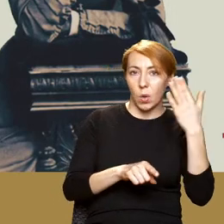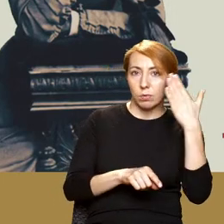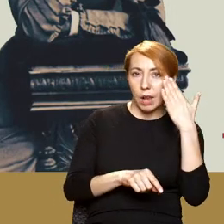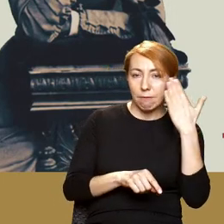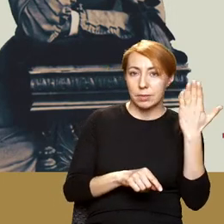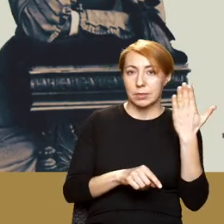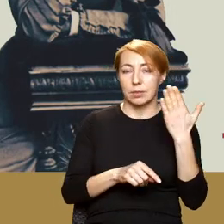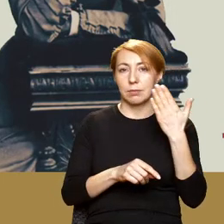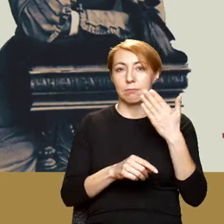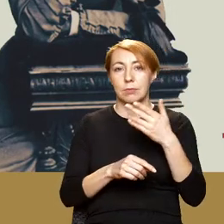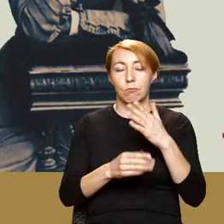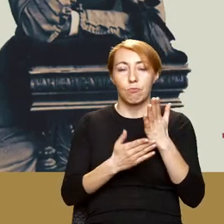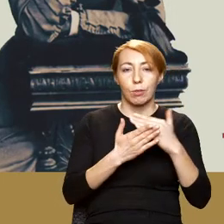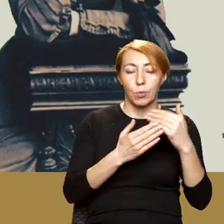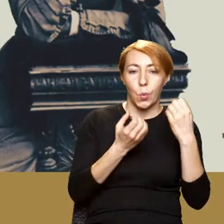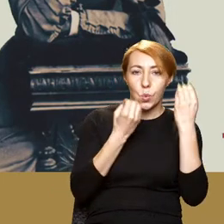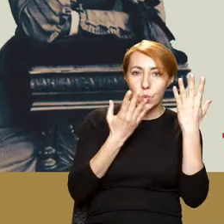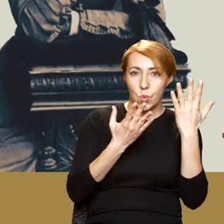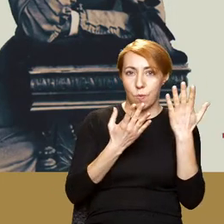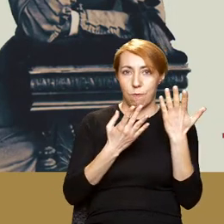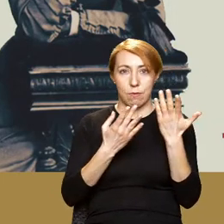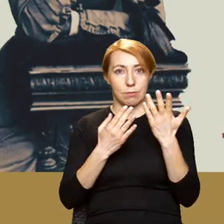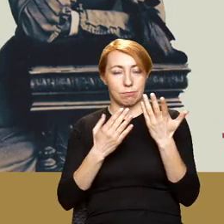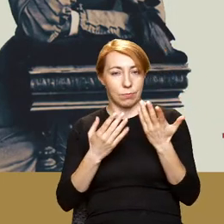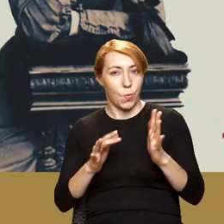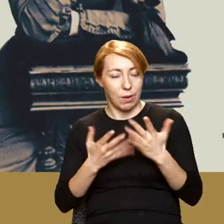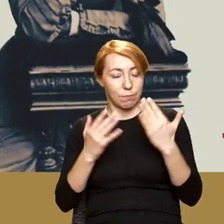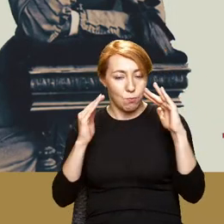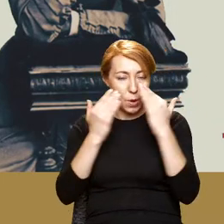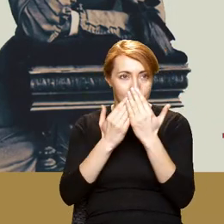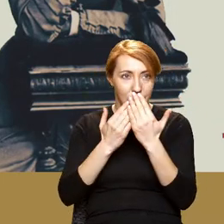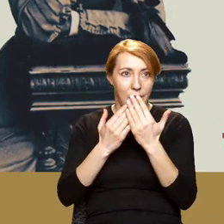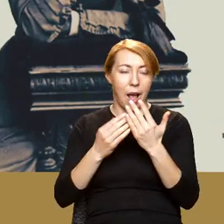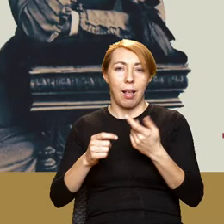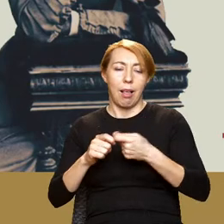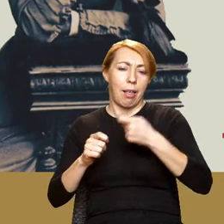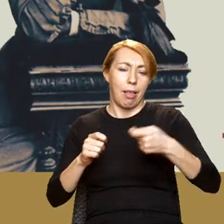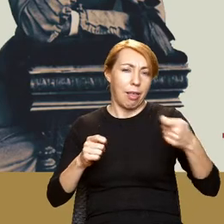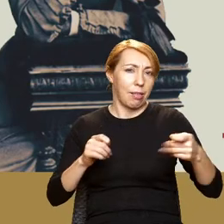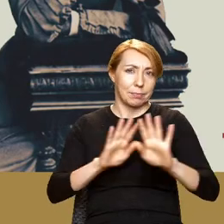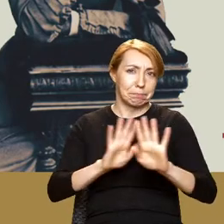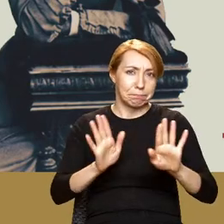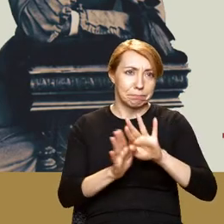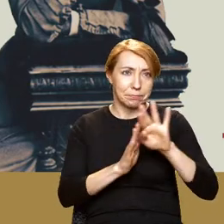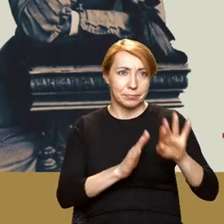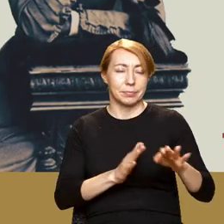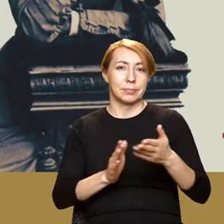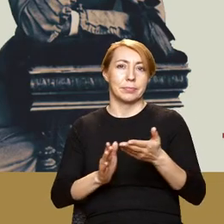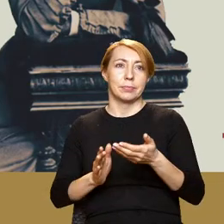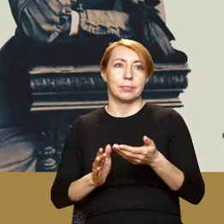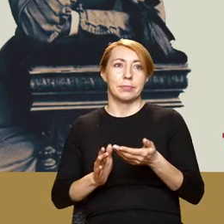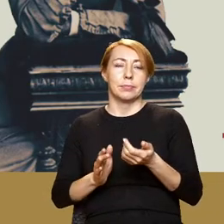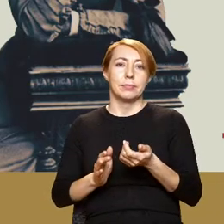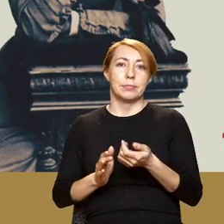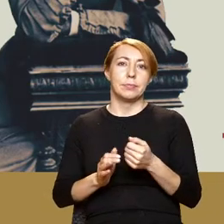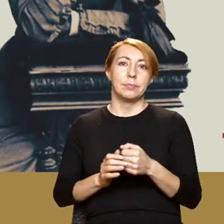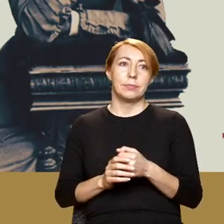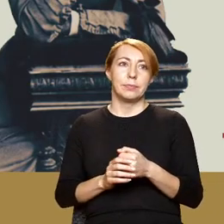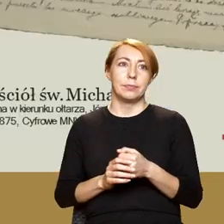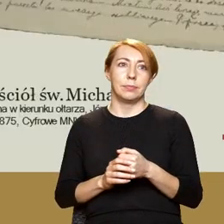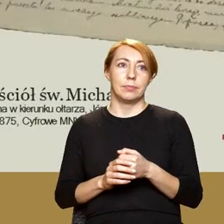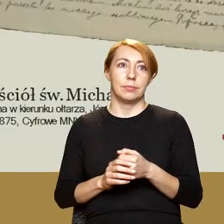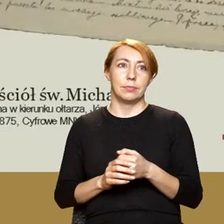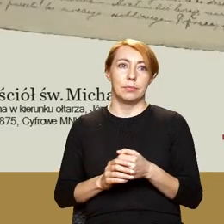językoznawczej, od strony kulturowej. No więc w związku z tym, żeby już nie przedłużać tych tutaj panegiryku na